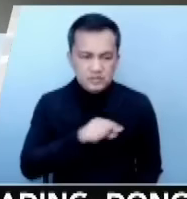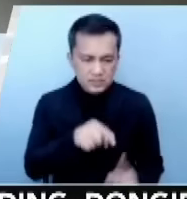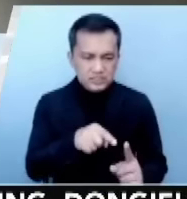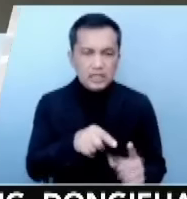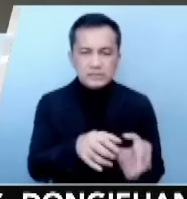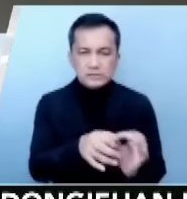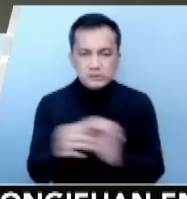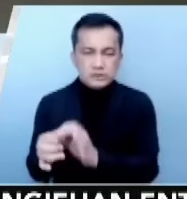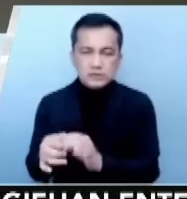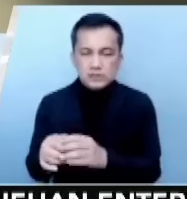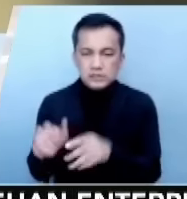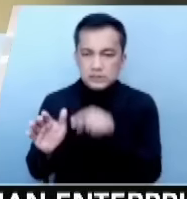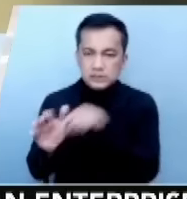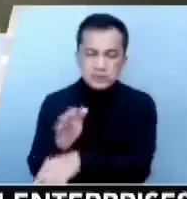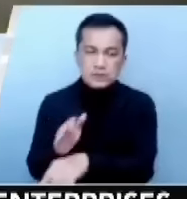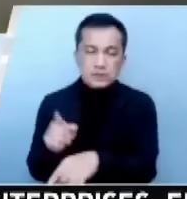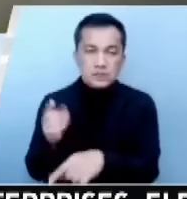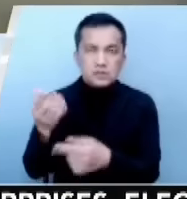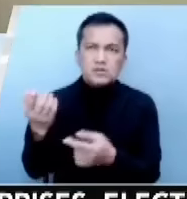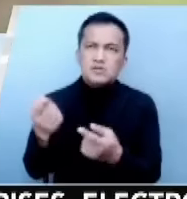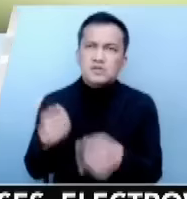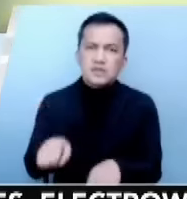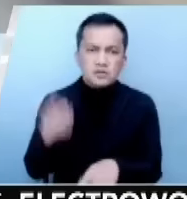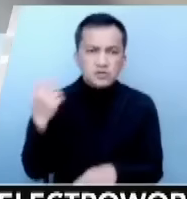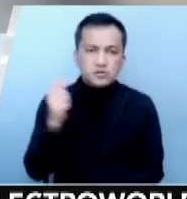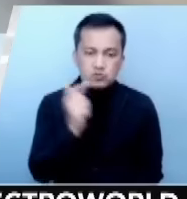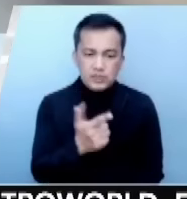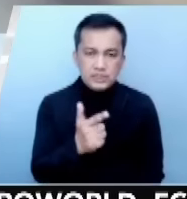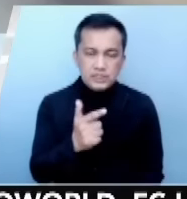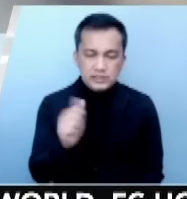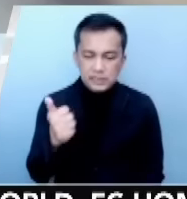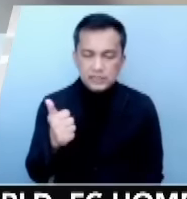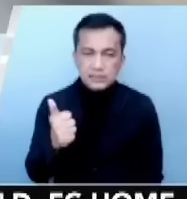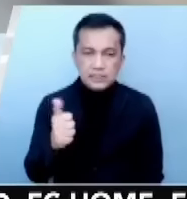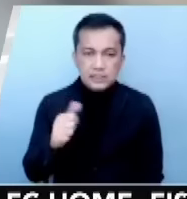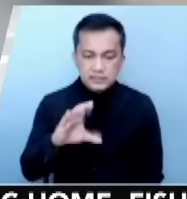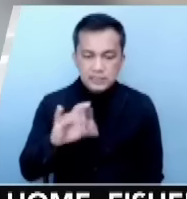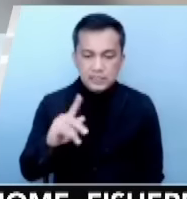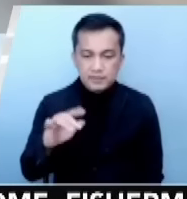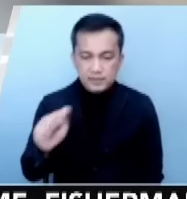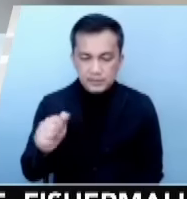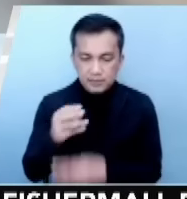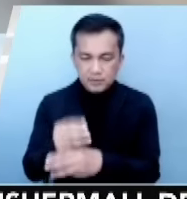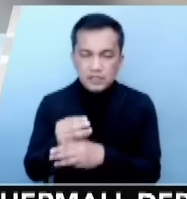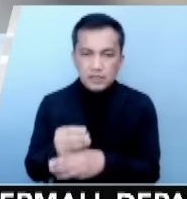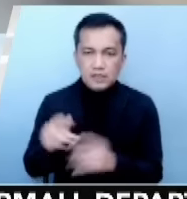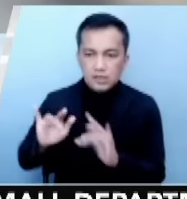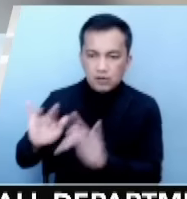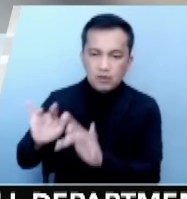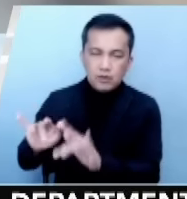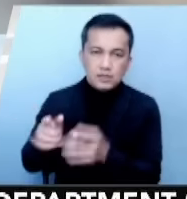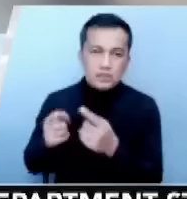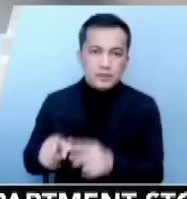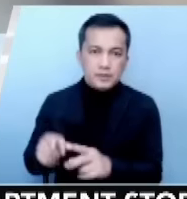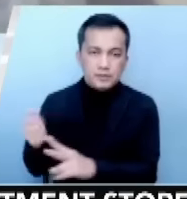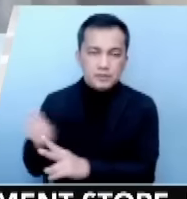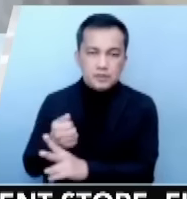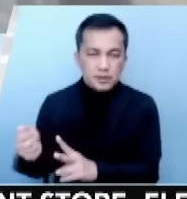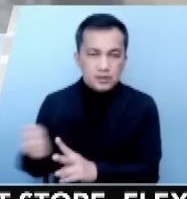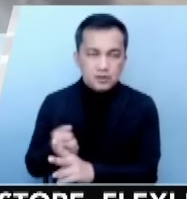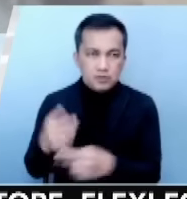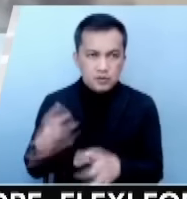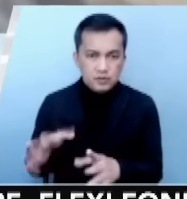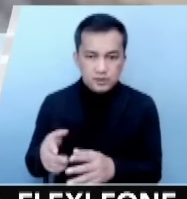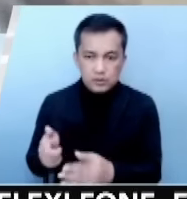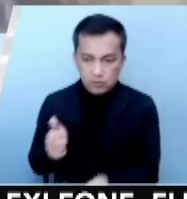suspect na nangyari noon pang 2010 sa Claveria, Masbate. Kalunos-lunos ang sinapit ng biktima dahil matapos hold-upin ang